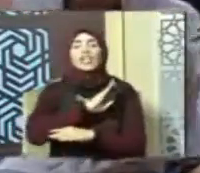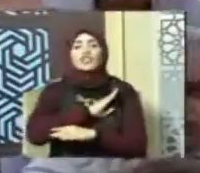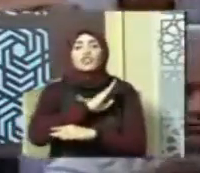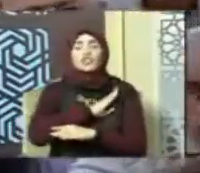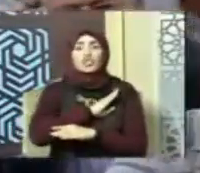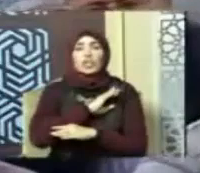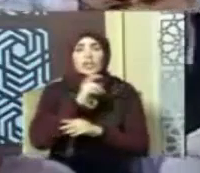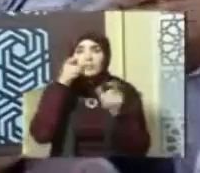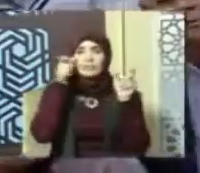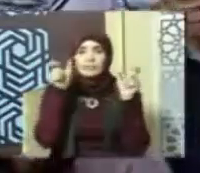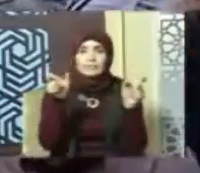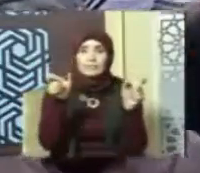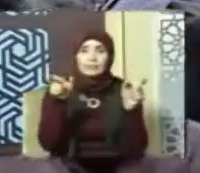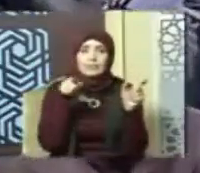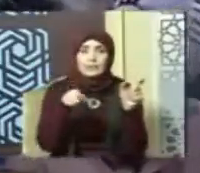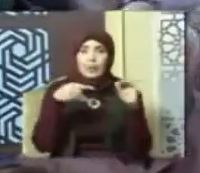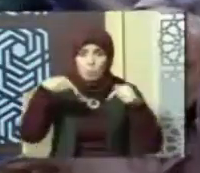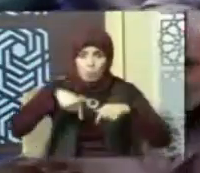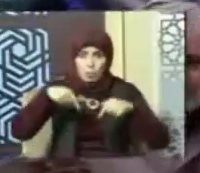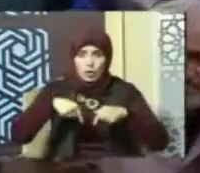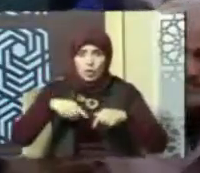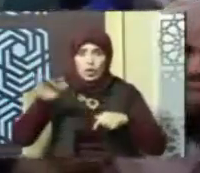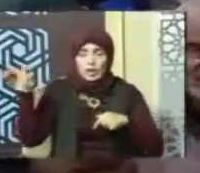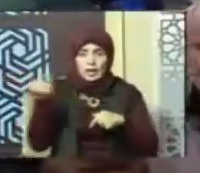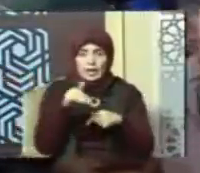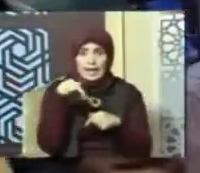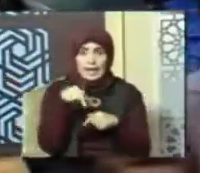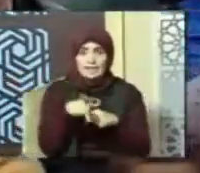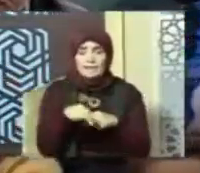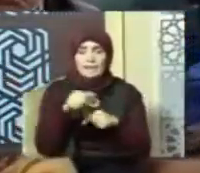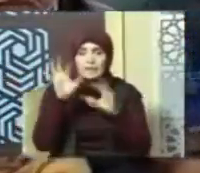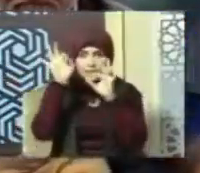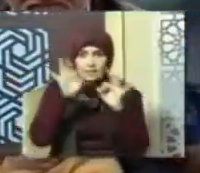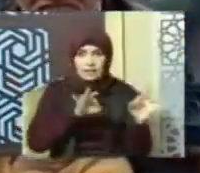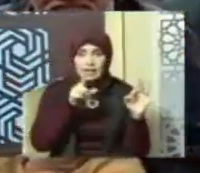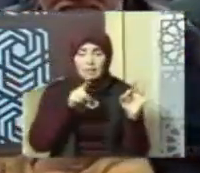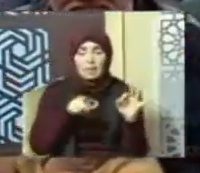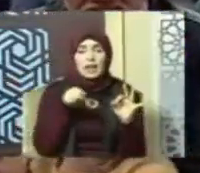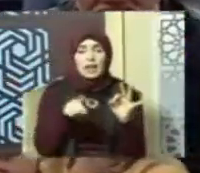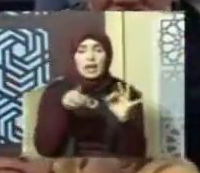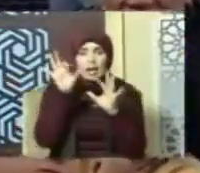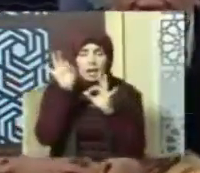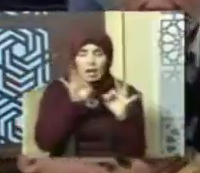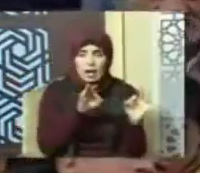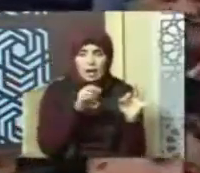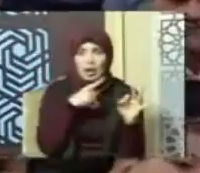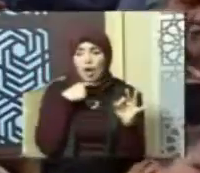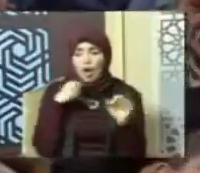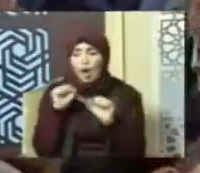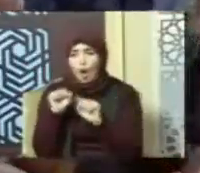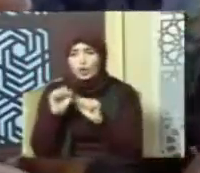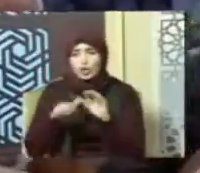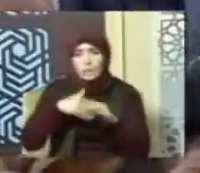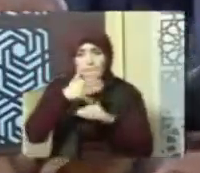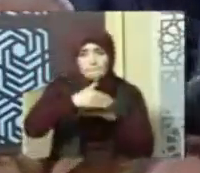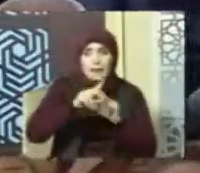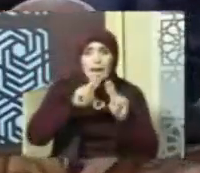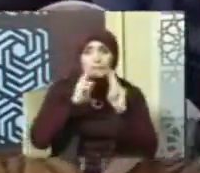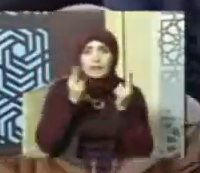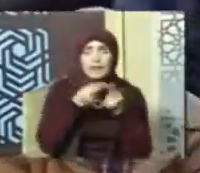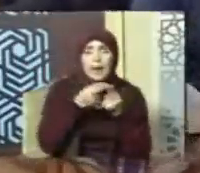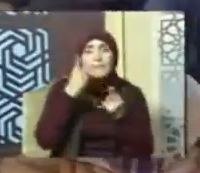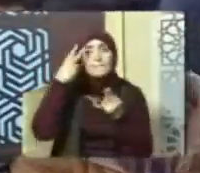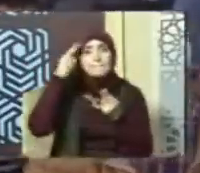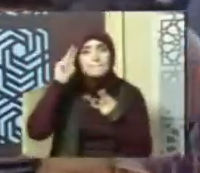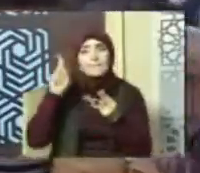وسيف. ومن هنا جاء في تكملة الآية ذكر الخاص بعد العام ومن رباط